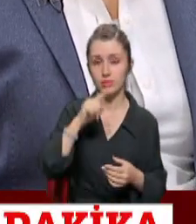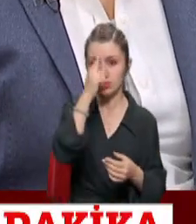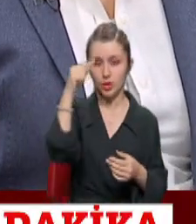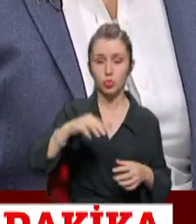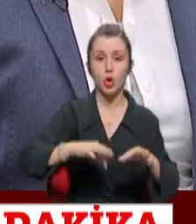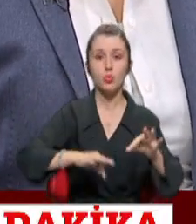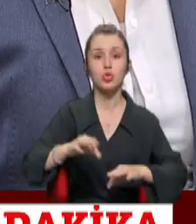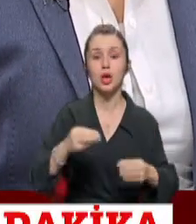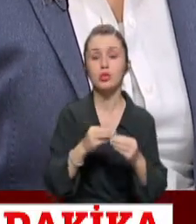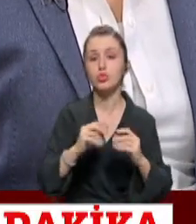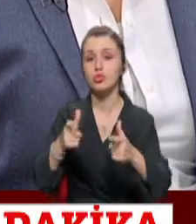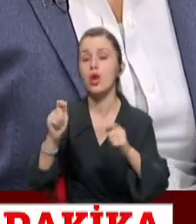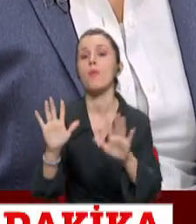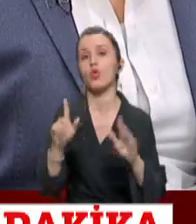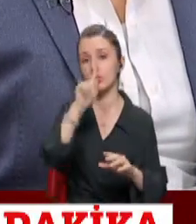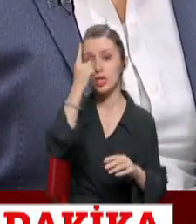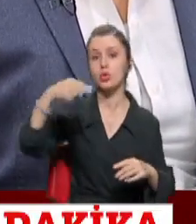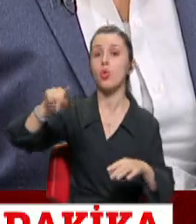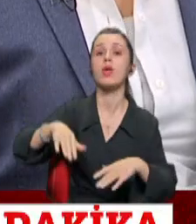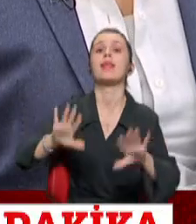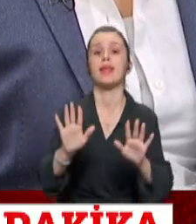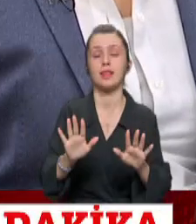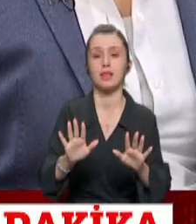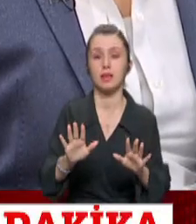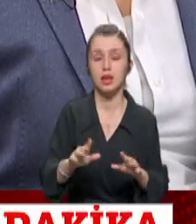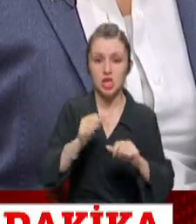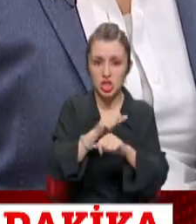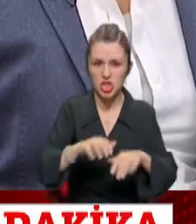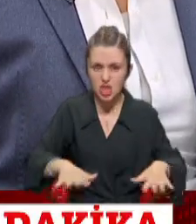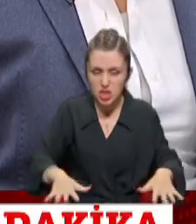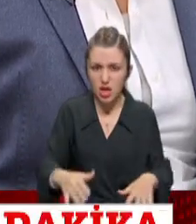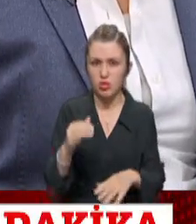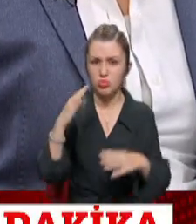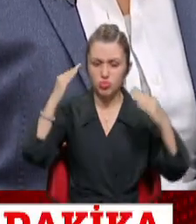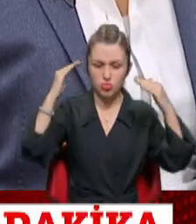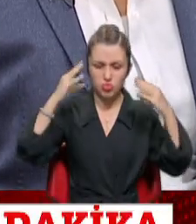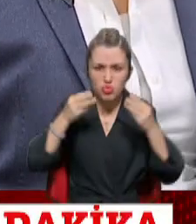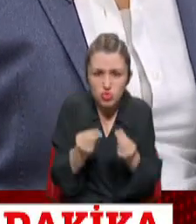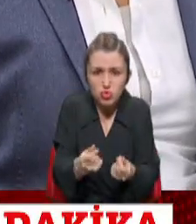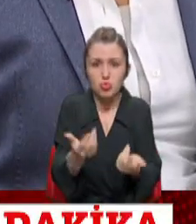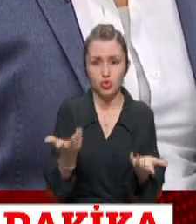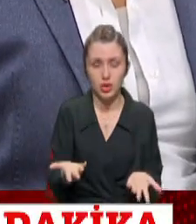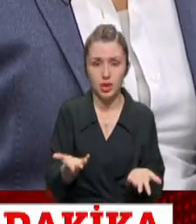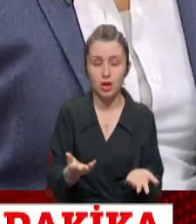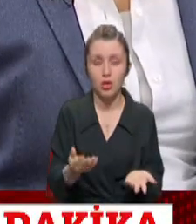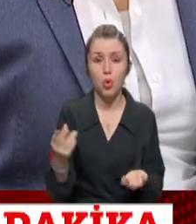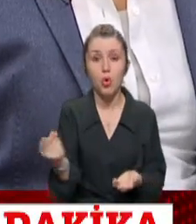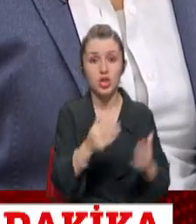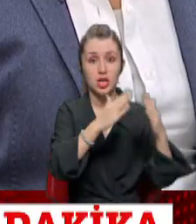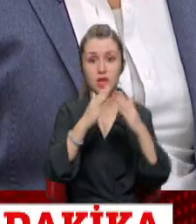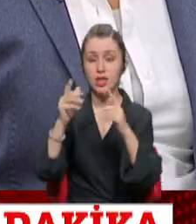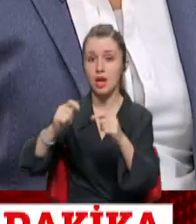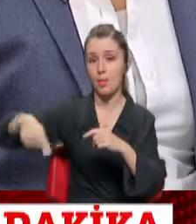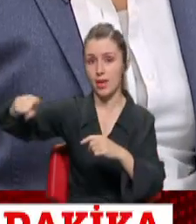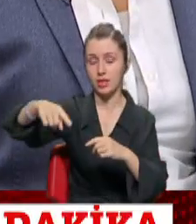burada müteahhitleri suçlamayı doğru bulmuyorum açıkçası. Çünkü sistem o kadar kokuşmuş ve çökmüş durumda ki, yani o kaçak yapıları